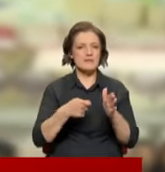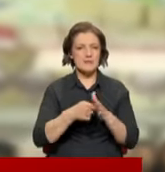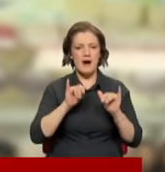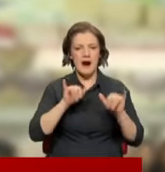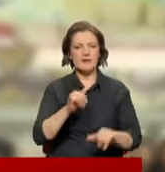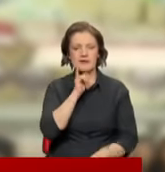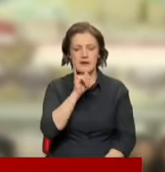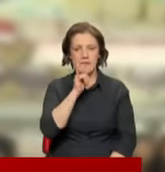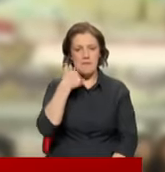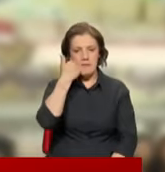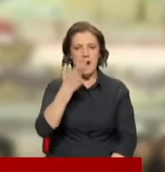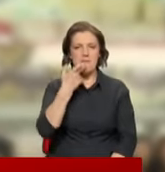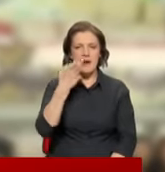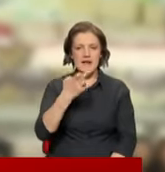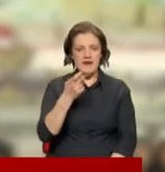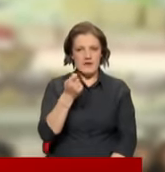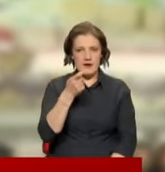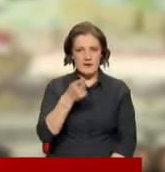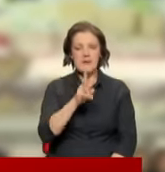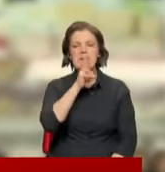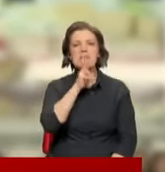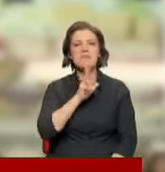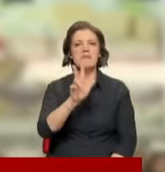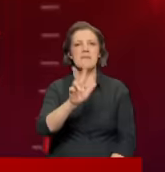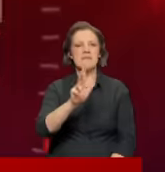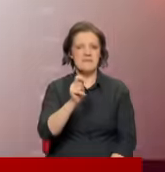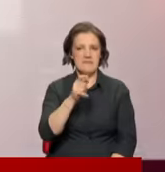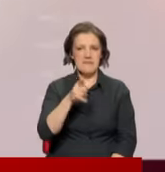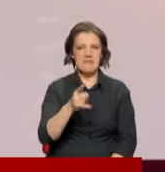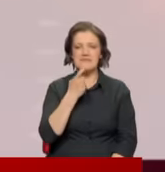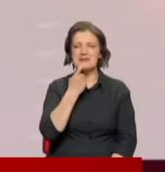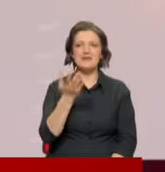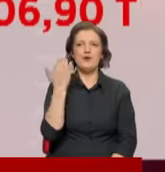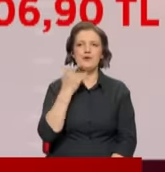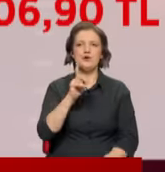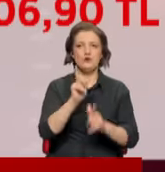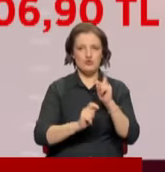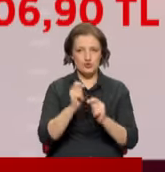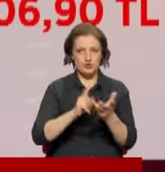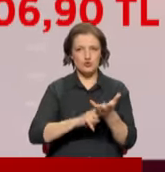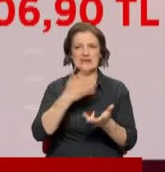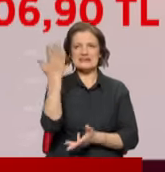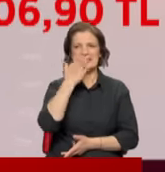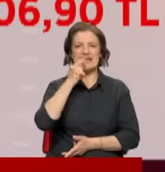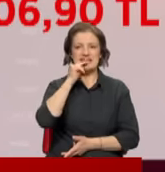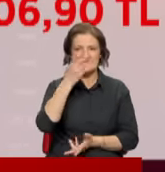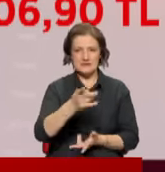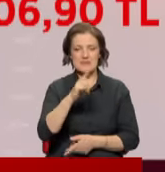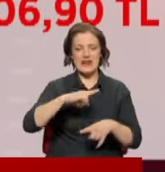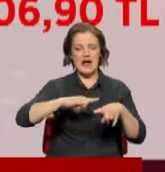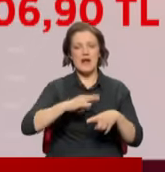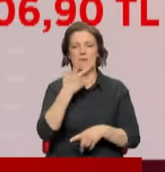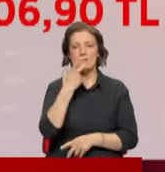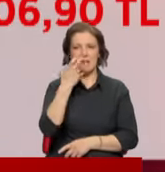aynı gramajda beyaz peynirin fiyatı 230 lira. Geçen sene süt, siyah zeytin ve bir kalıp